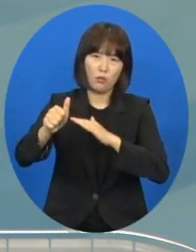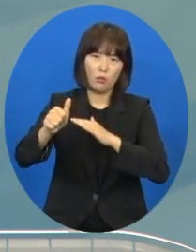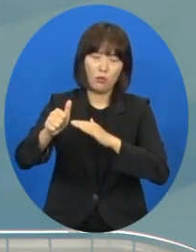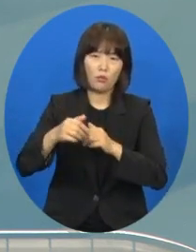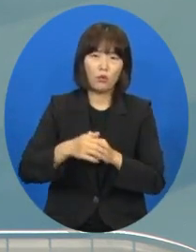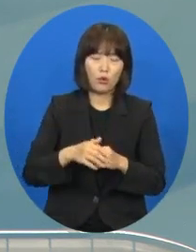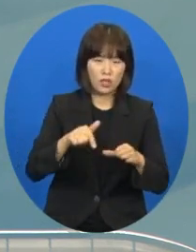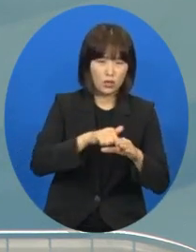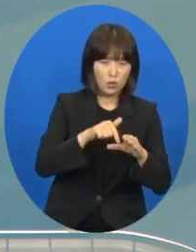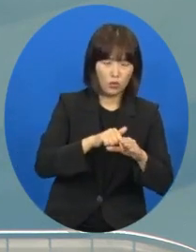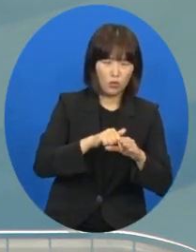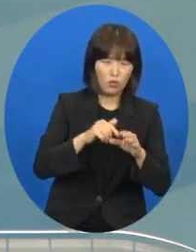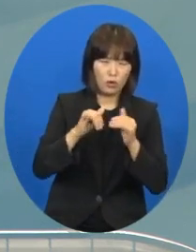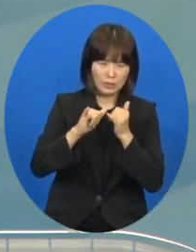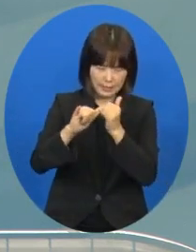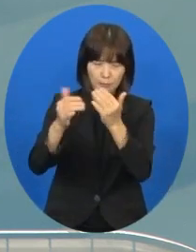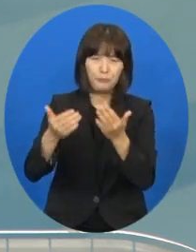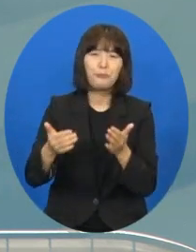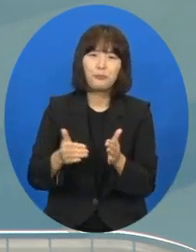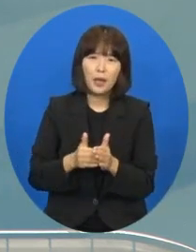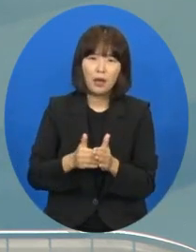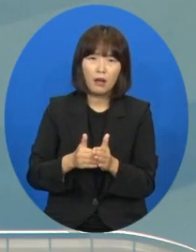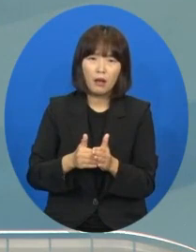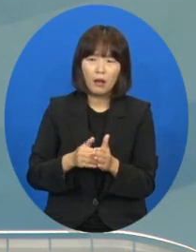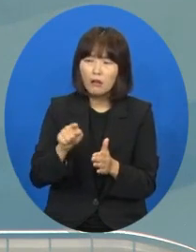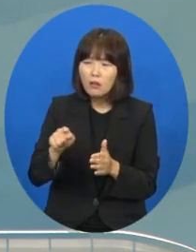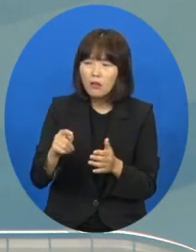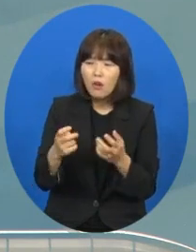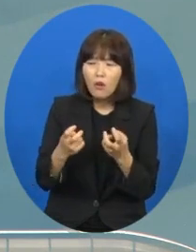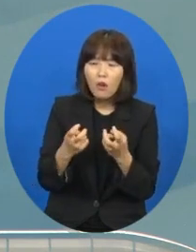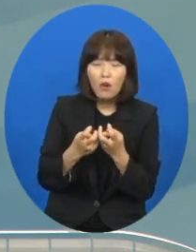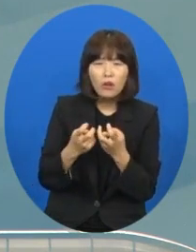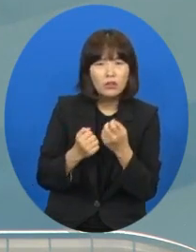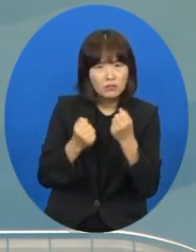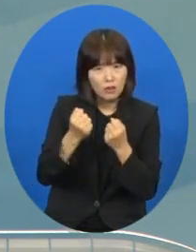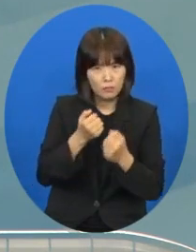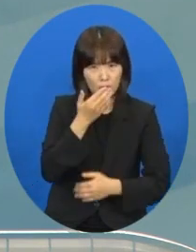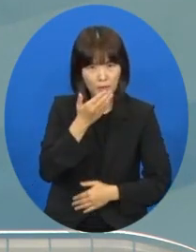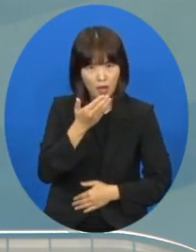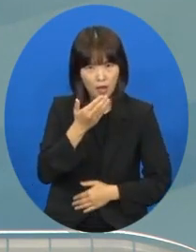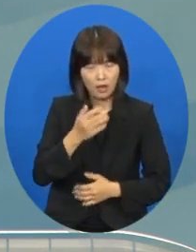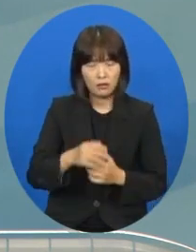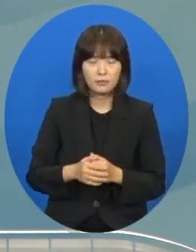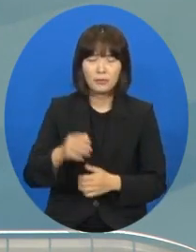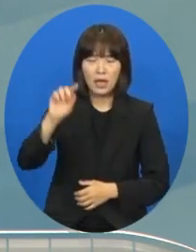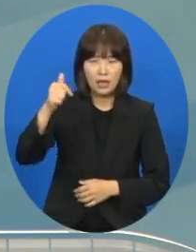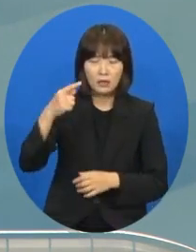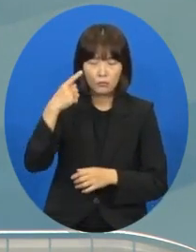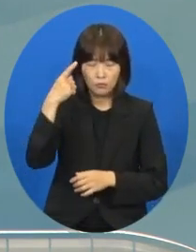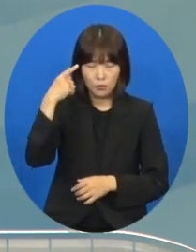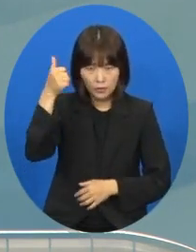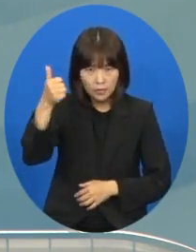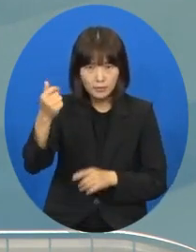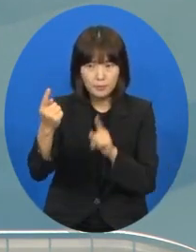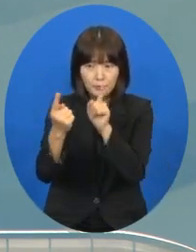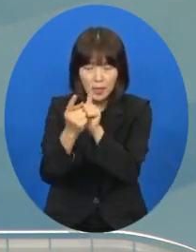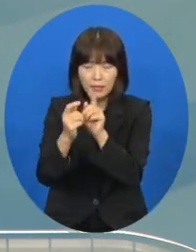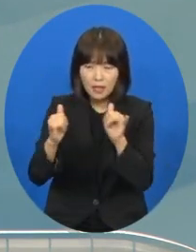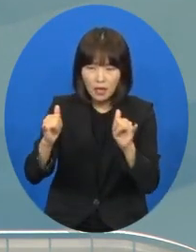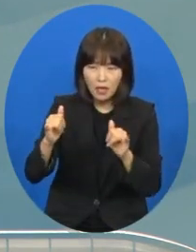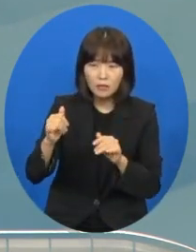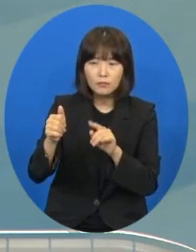돼요? 한경직 목사님을 뵌 분들은 그분의 온유함과 겸손함을